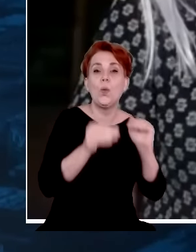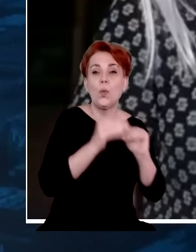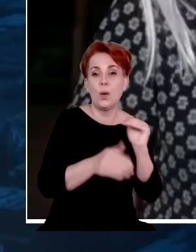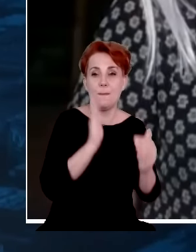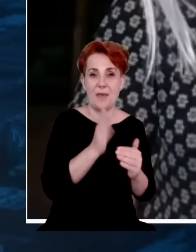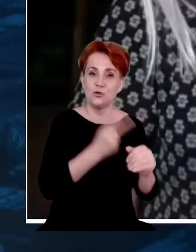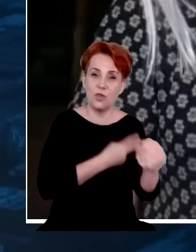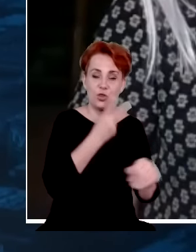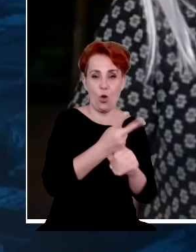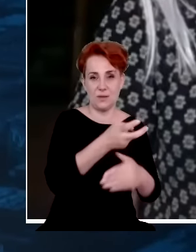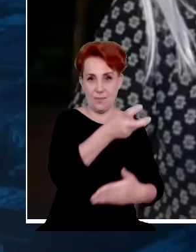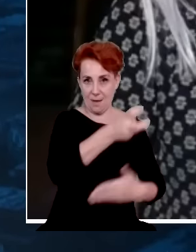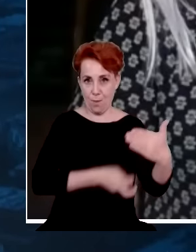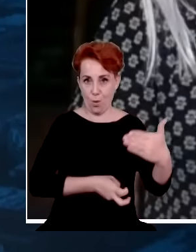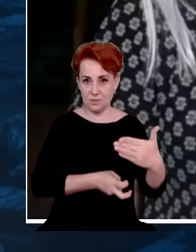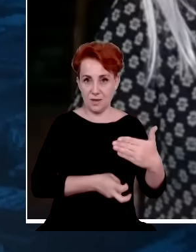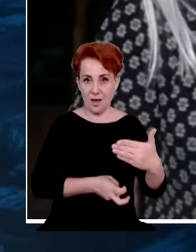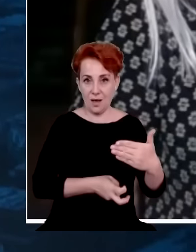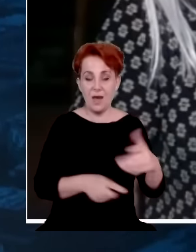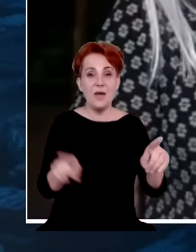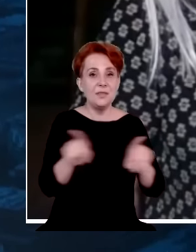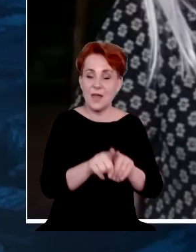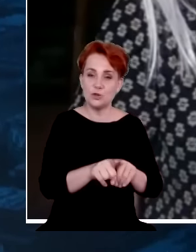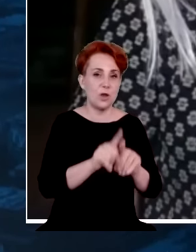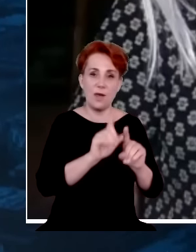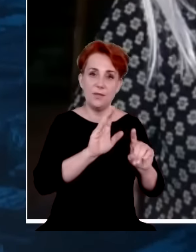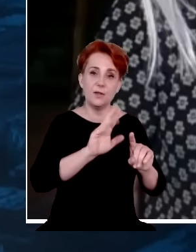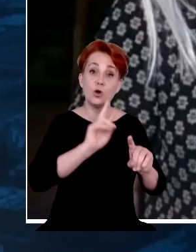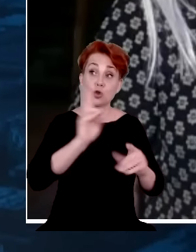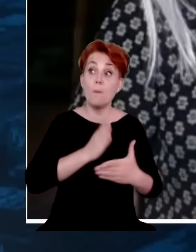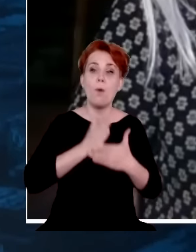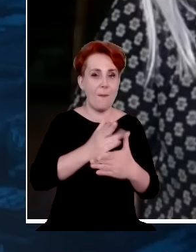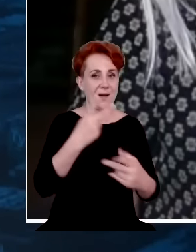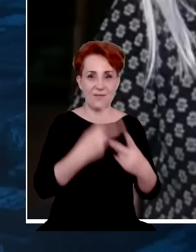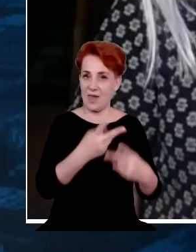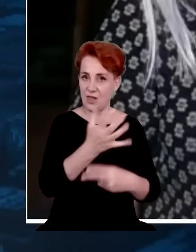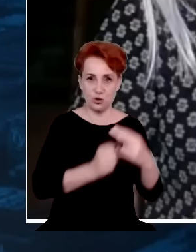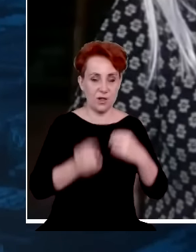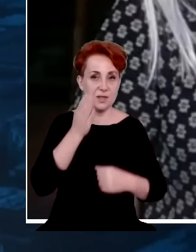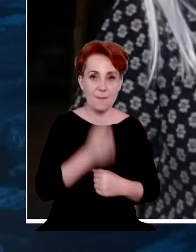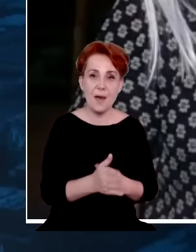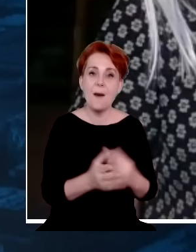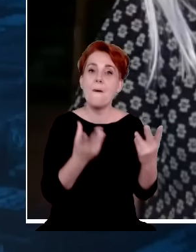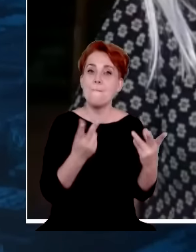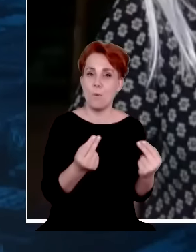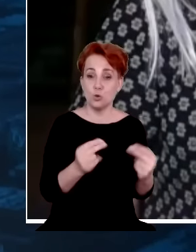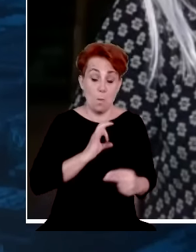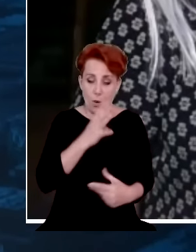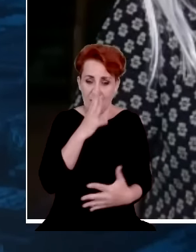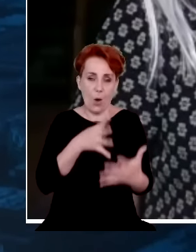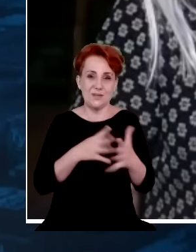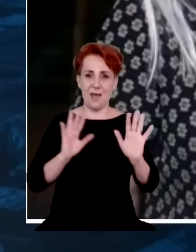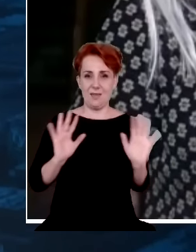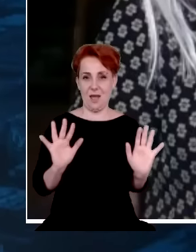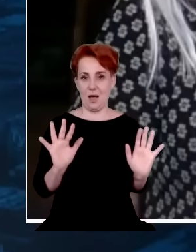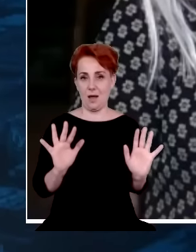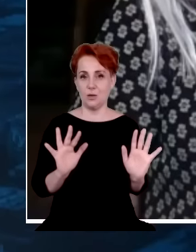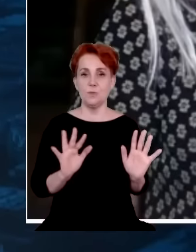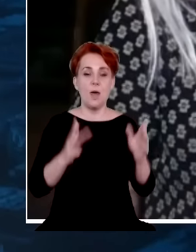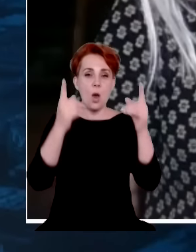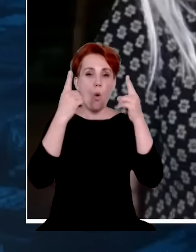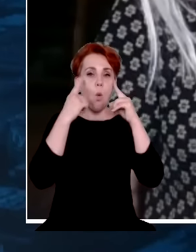liberalizacji i depenalizacji tylko po to że to jest moja ocena Żeby odwrócić